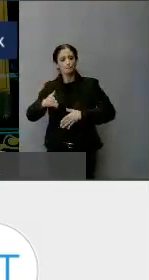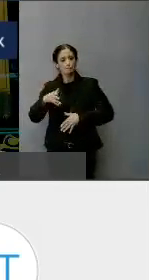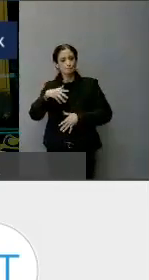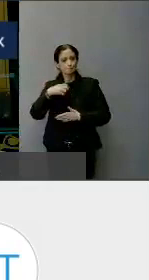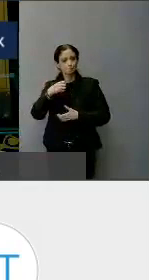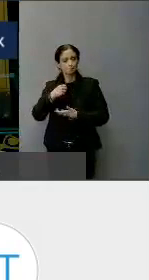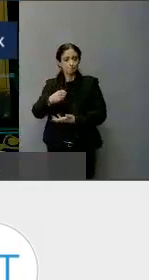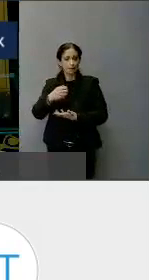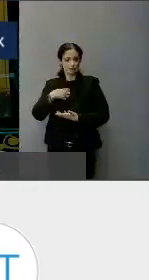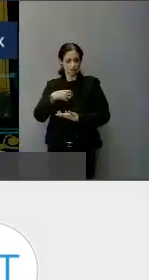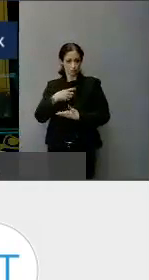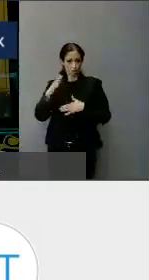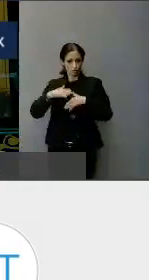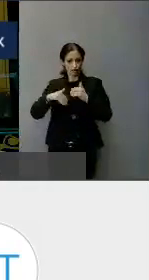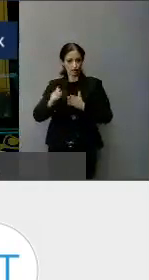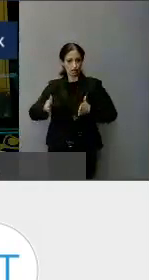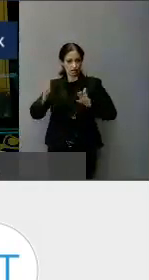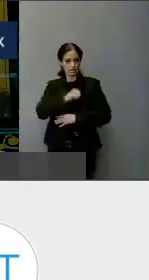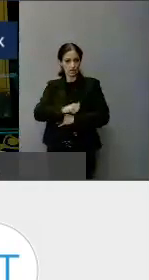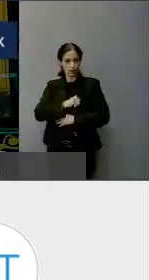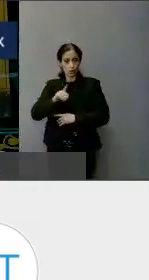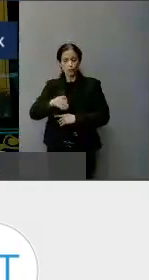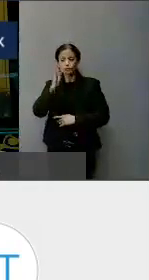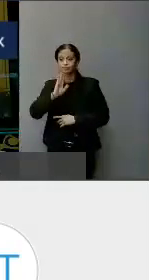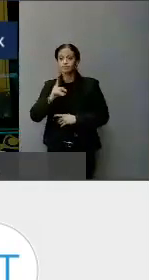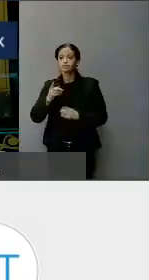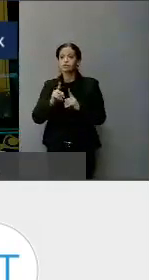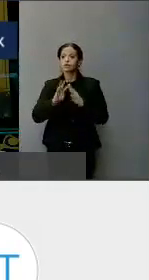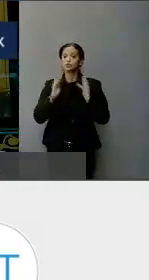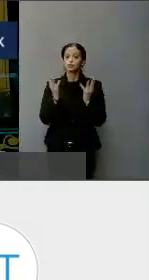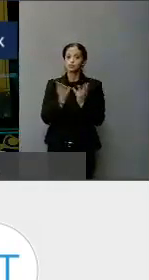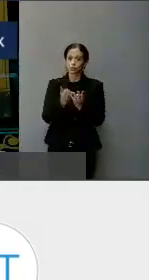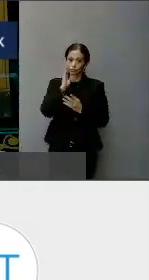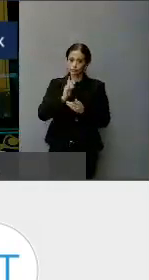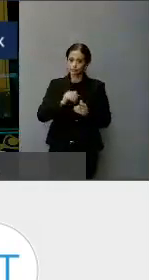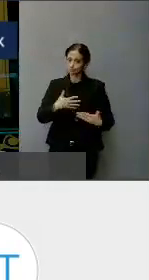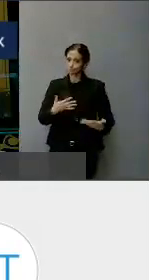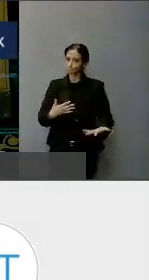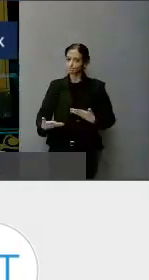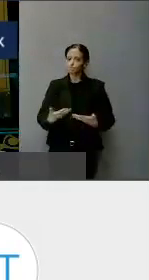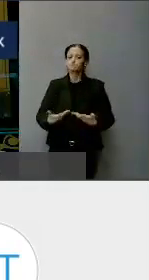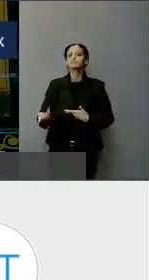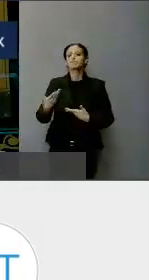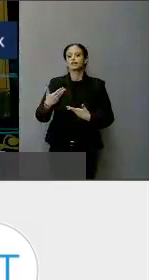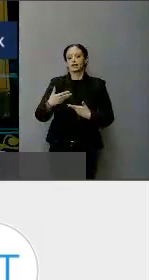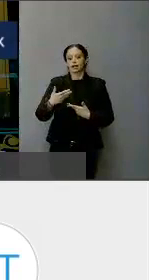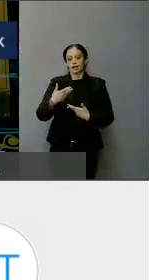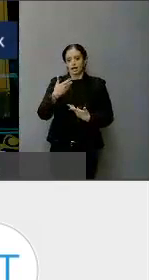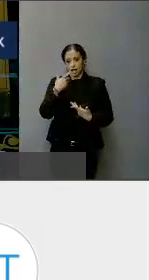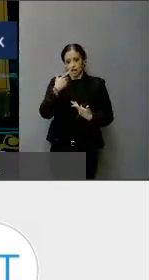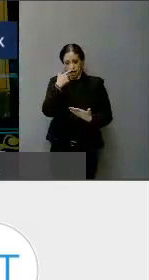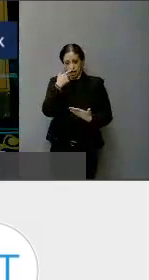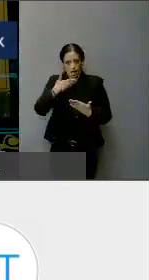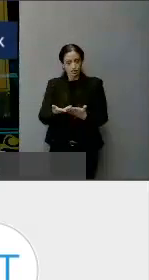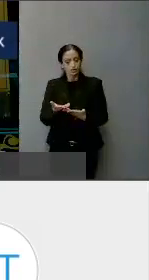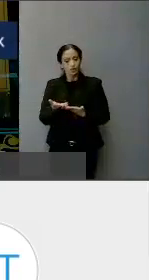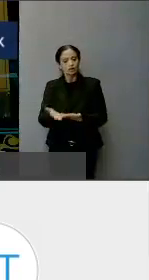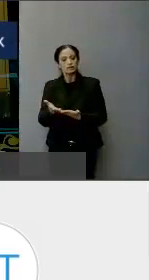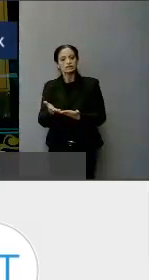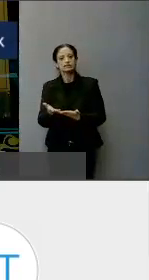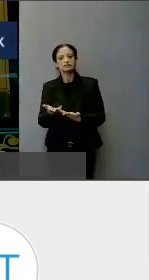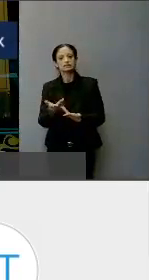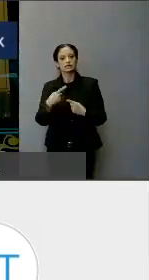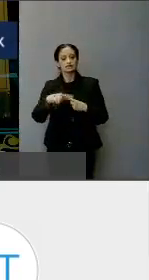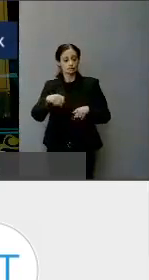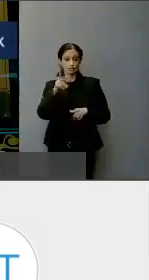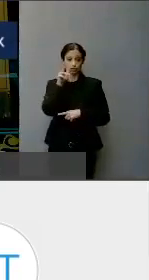si impegna il sindaco e la giunta ad attivarsi al fine di garantire adeguata assistenza alloggiativa alle donne unitamente ai loro figli minori